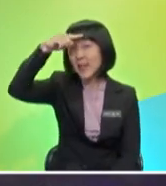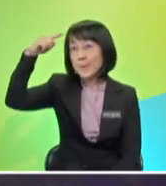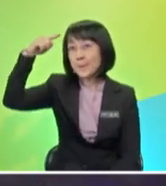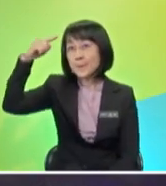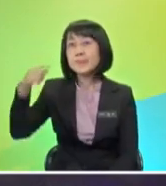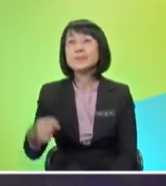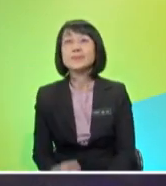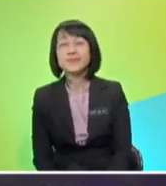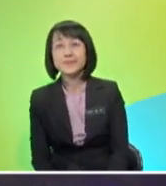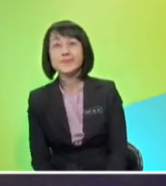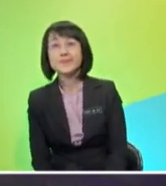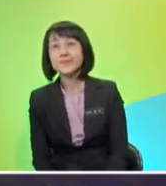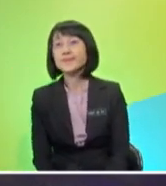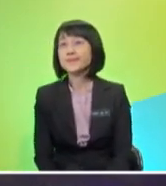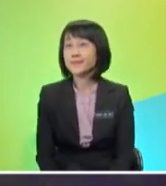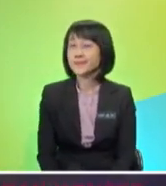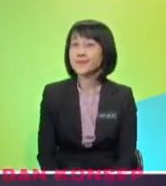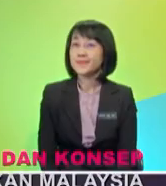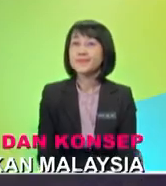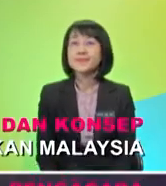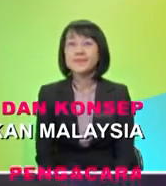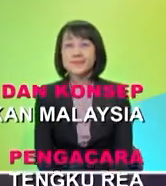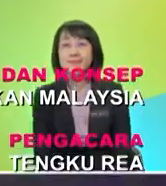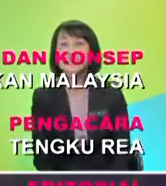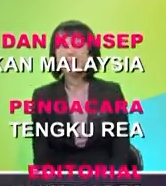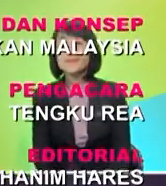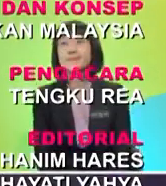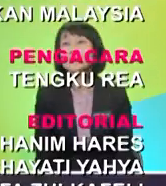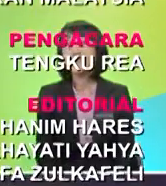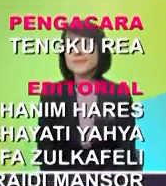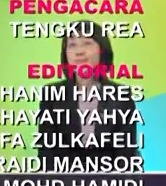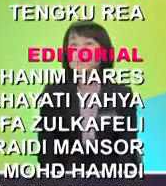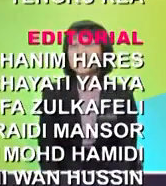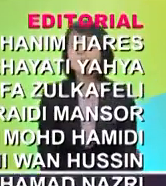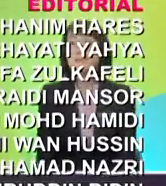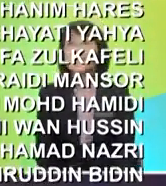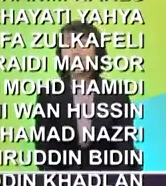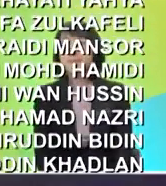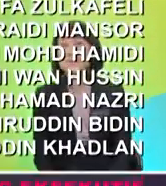hitam. Okey. Main tepi dia nyanyi atas cikgu. Okey. Mula-mula orang eh.